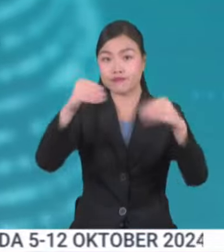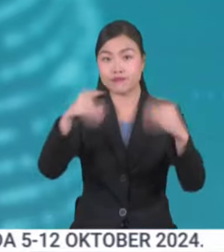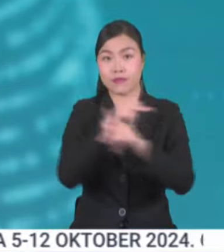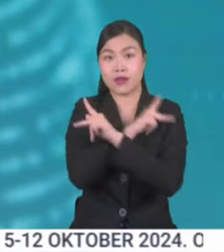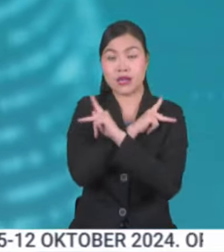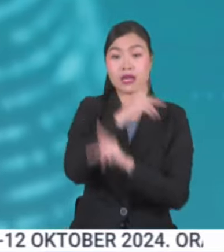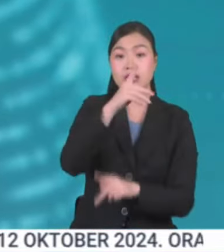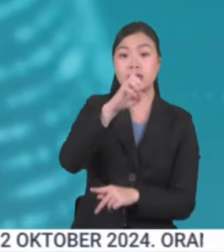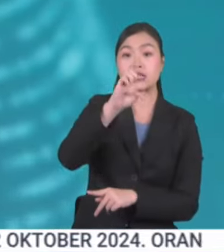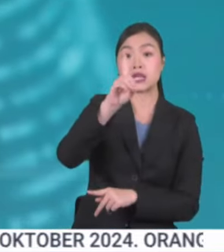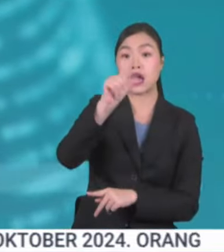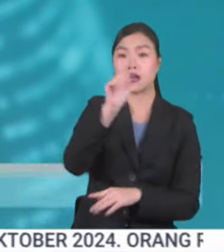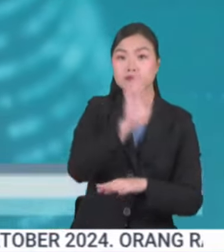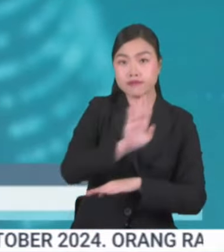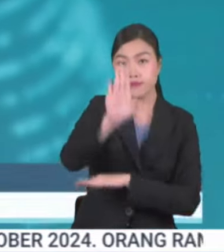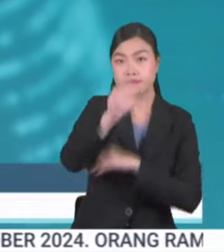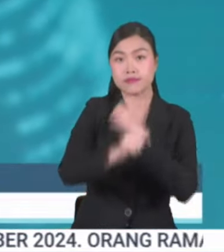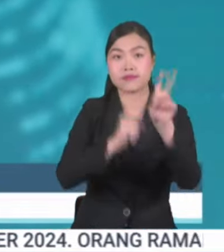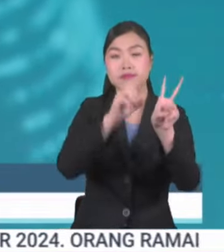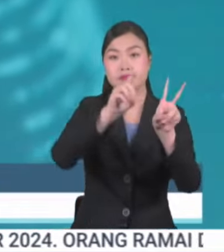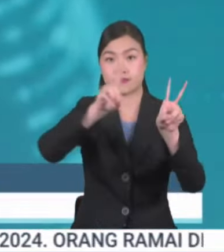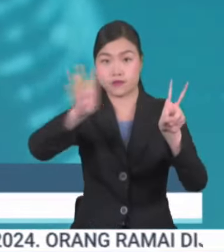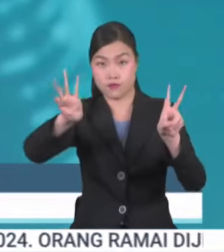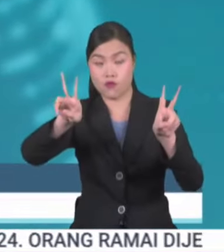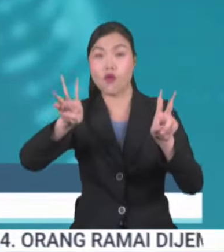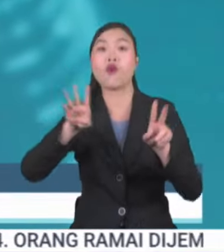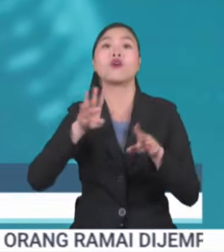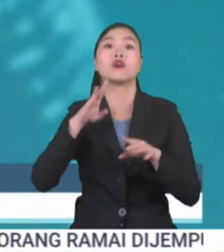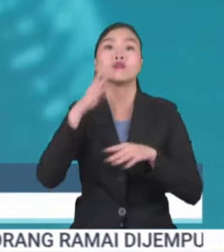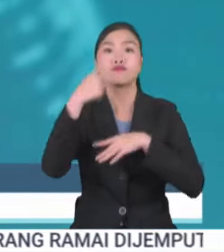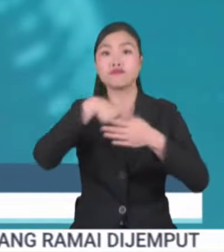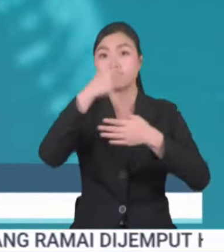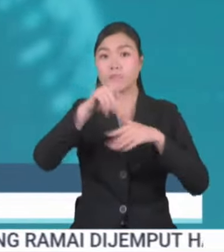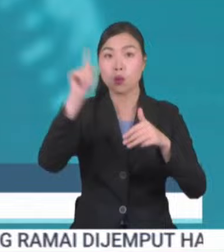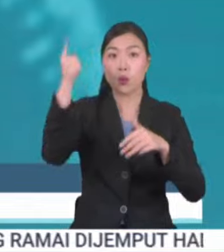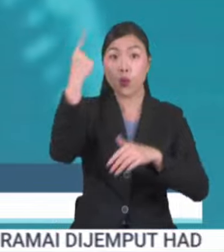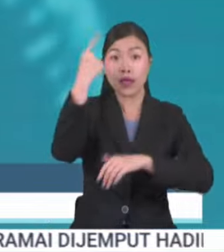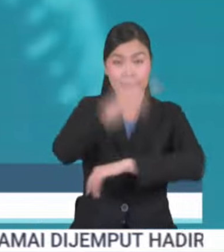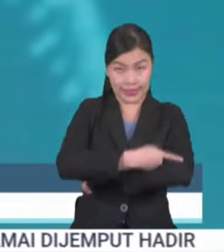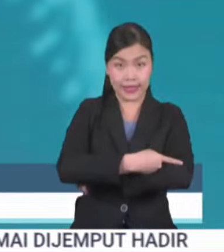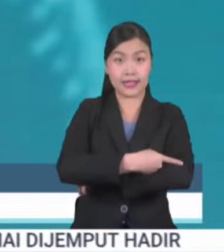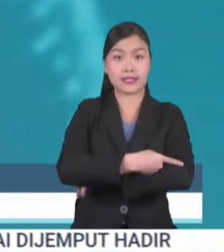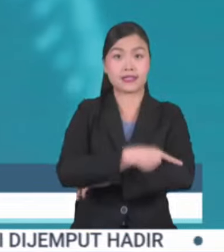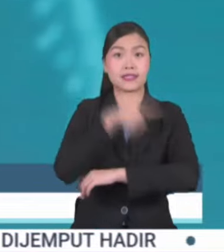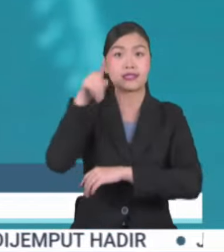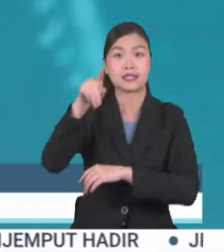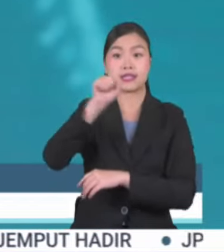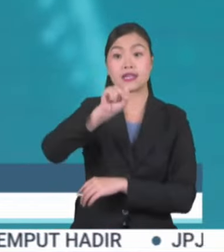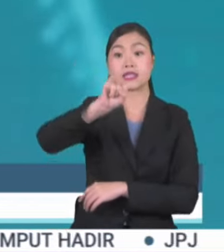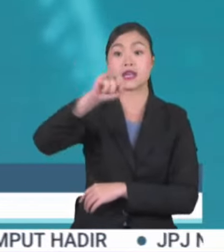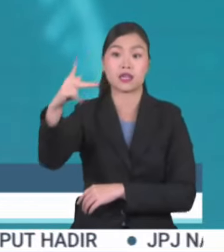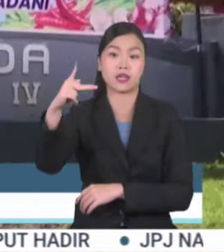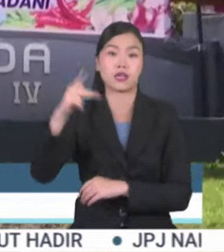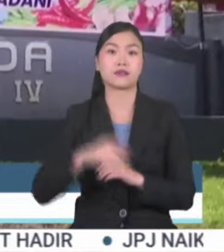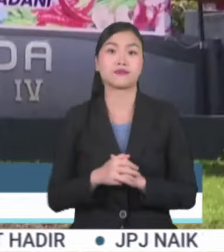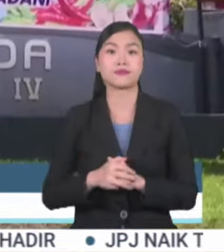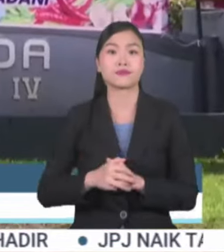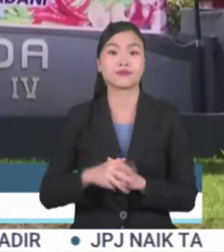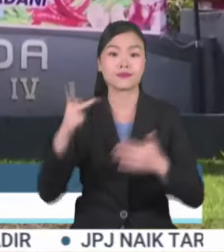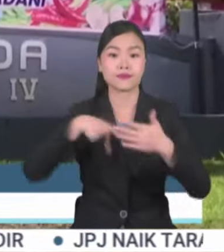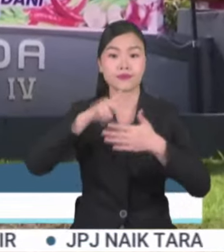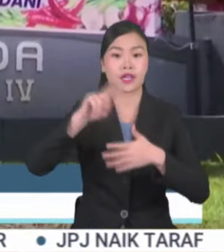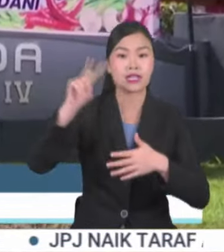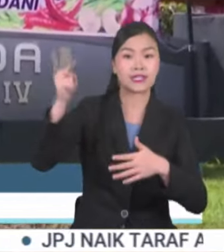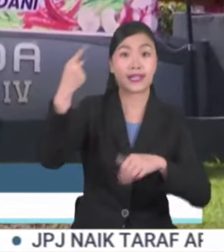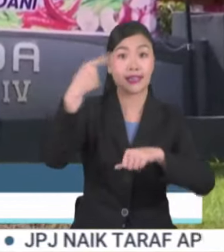Kasih Kedah Madani 2024. Program sehari itu diadakan di Pejabat Kedah Zon 4 SIK. Program